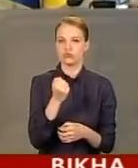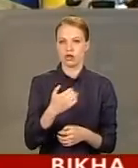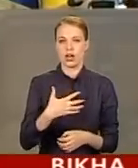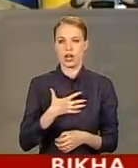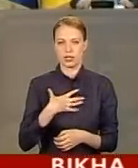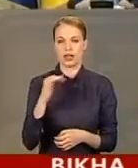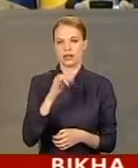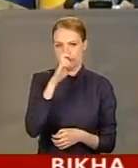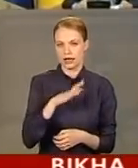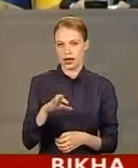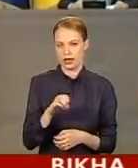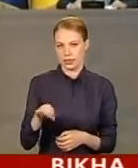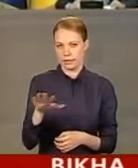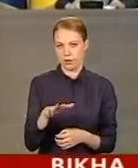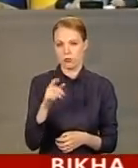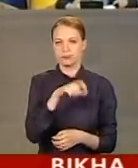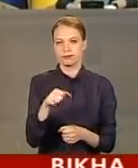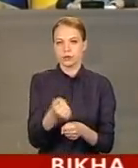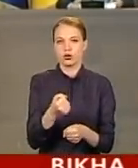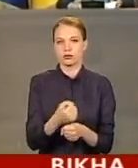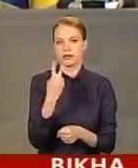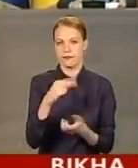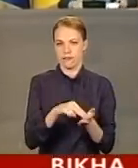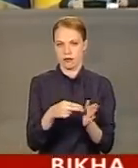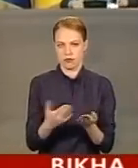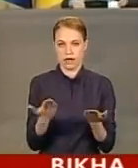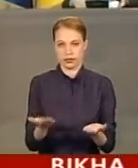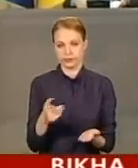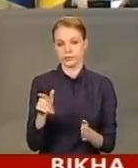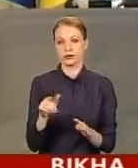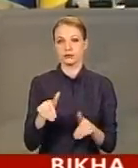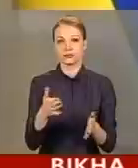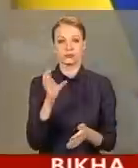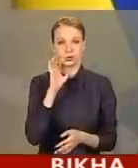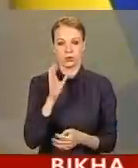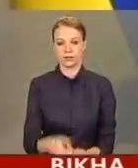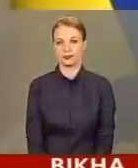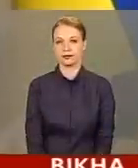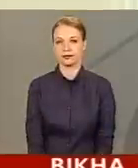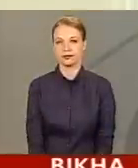Канади і країн Європи. Вони розробили два плани. Прошу, послухайте.